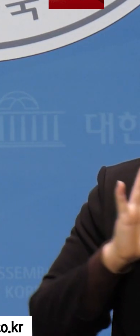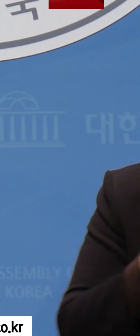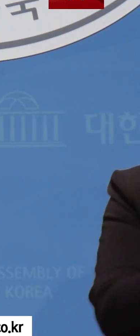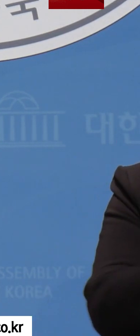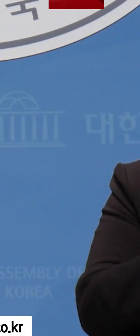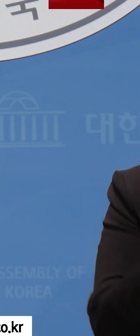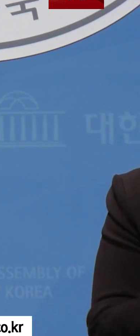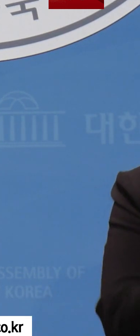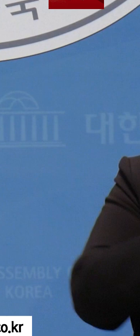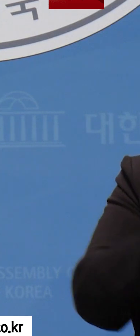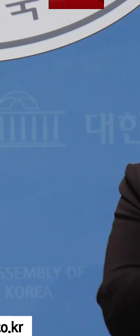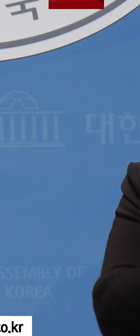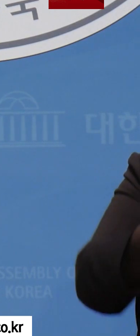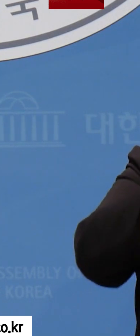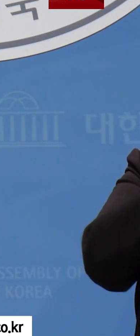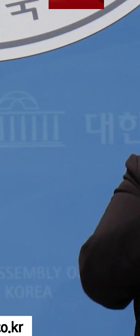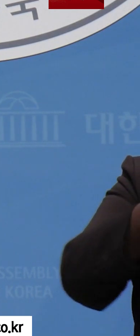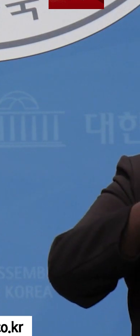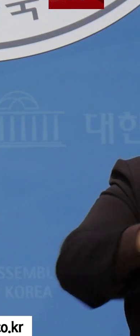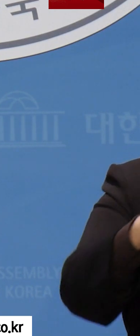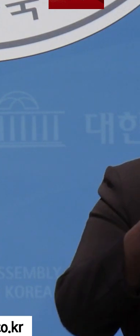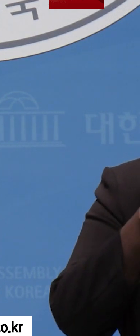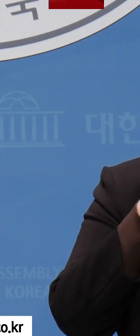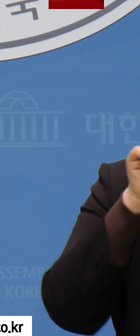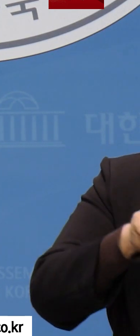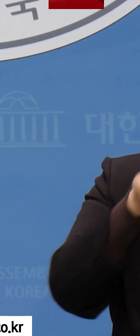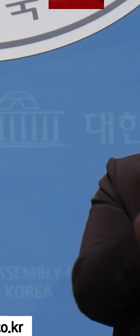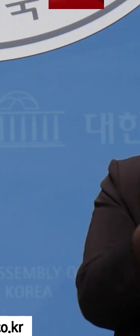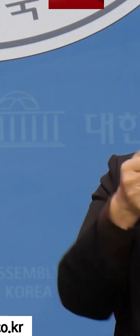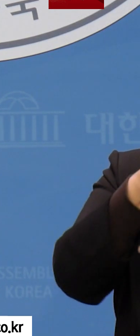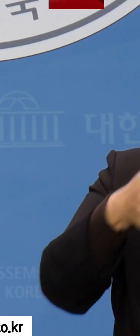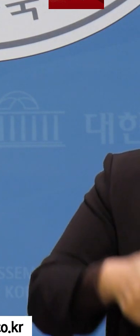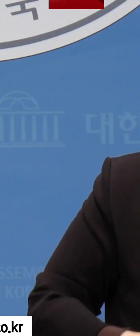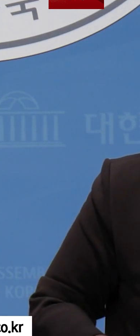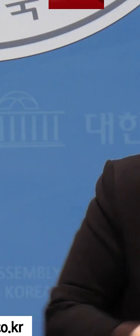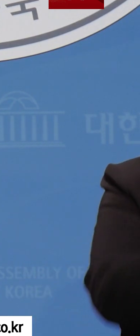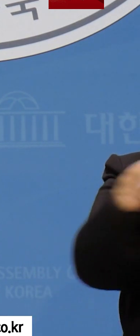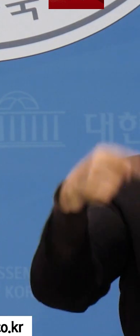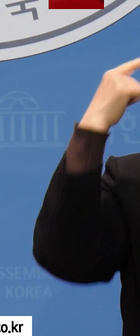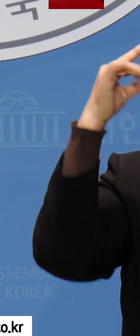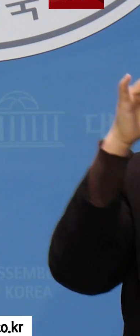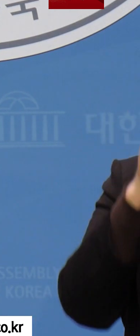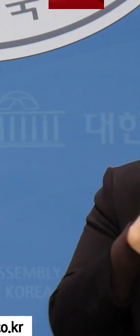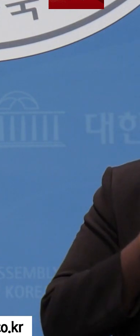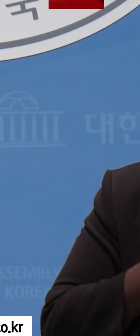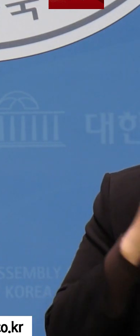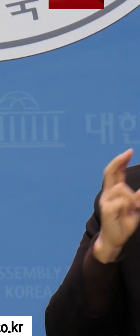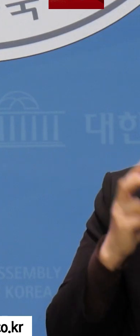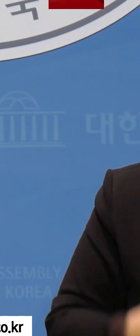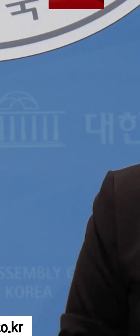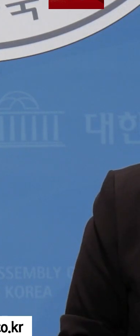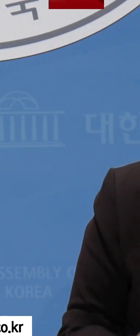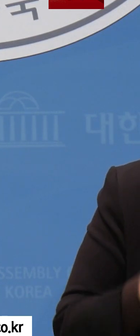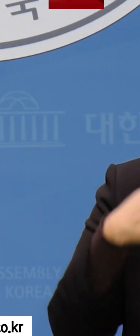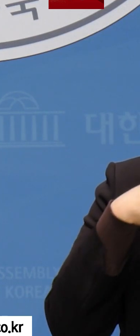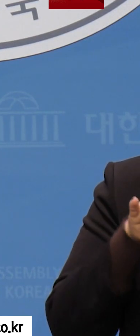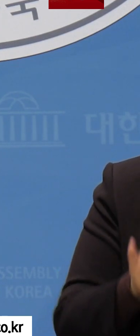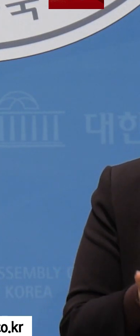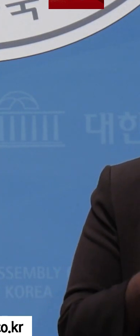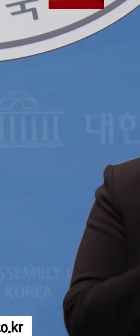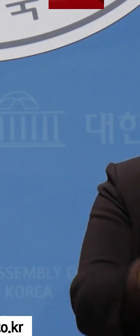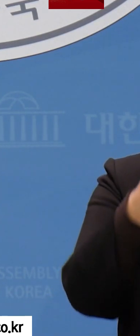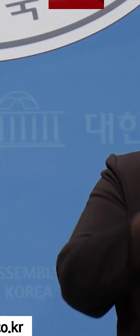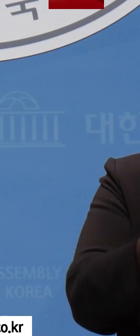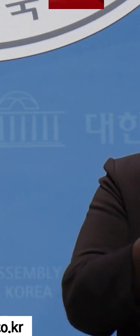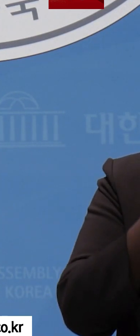국가 발전을 위해서는 지방에 대한 지원이 필요하다는 점은 모두가 공감할 것입니다. 그래서 저는 오늘 대표